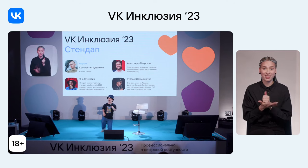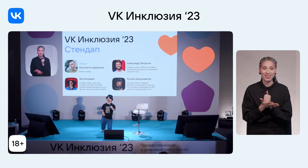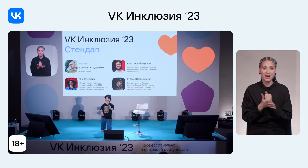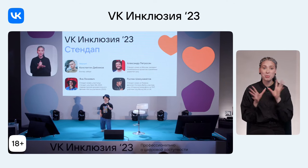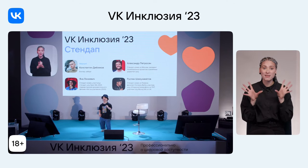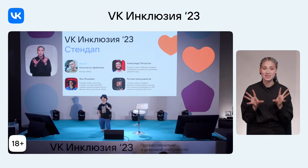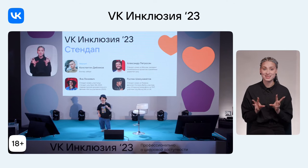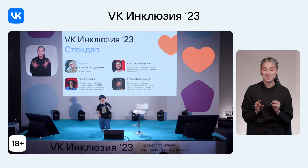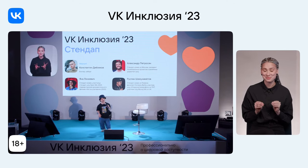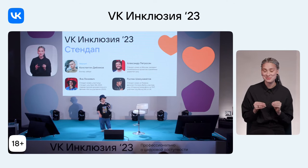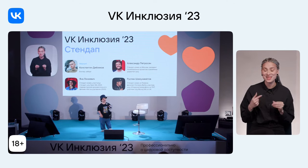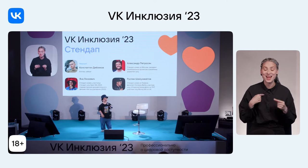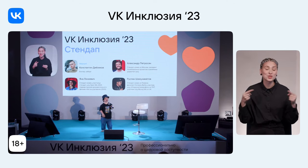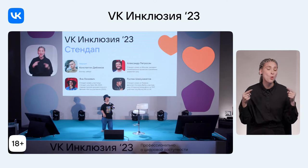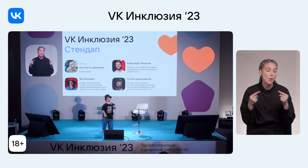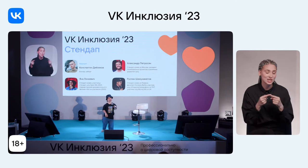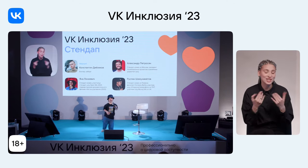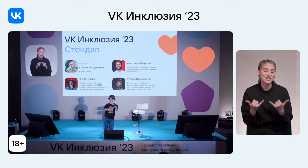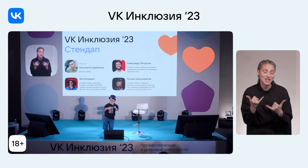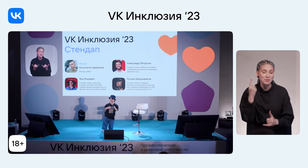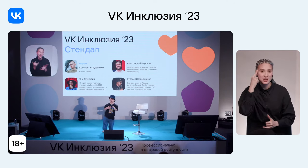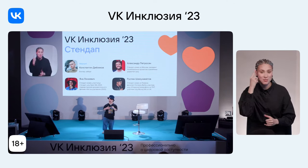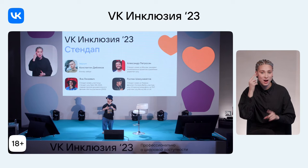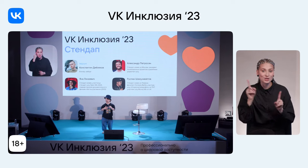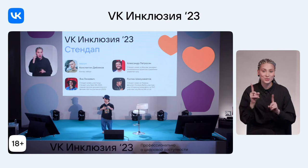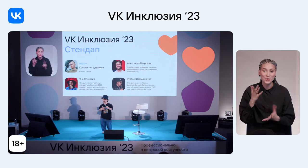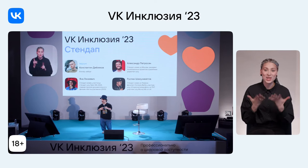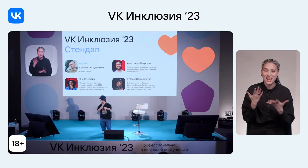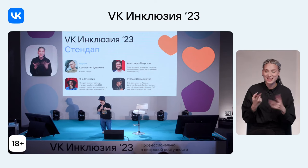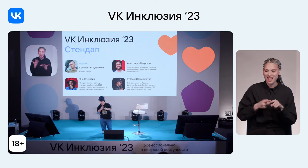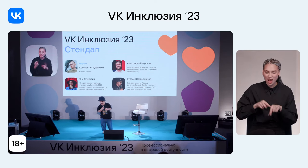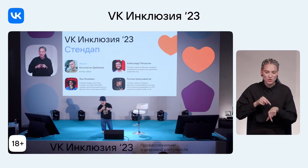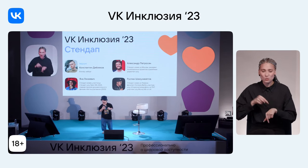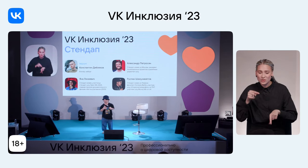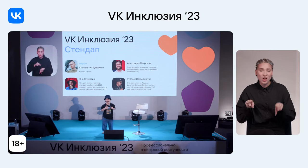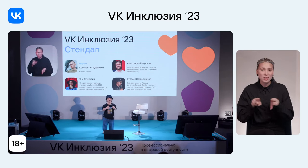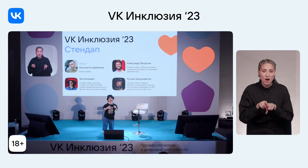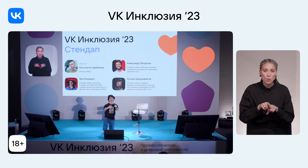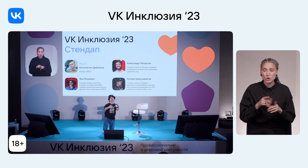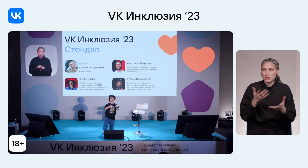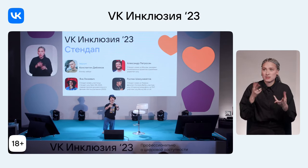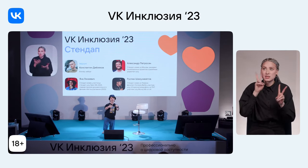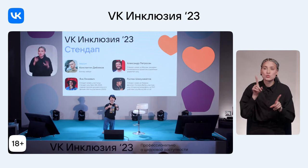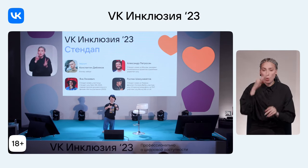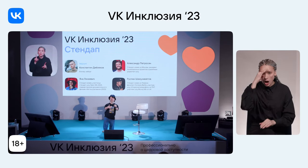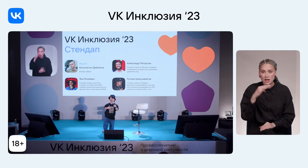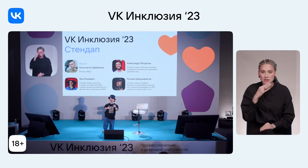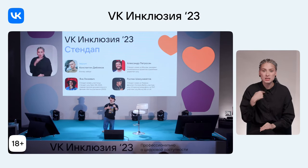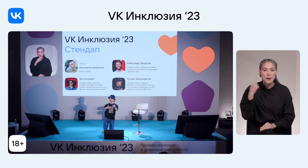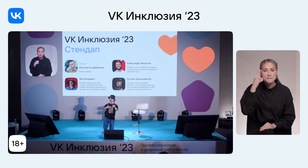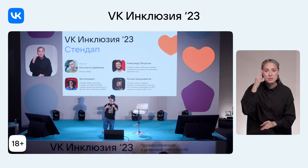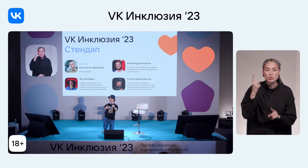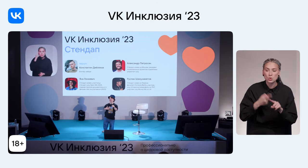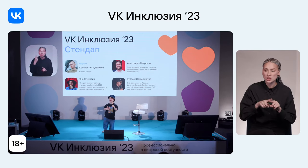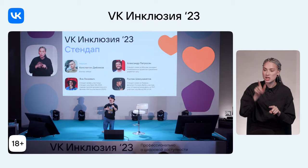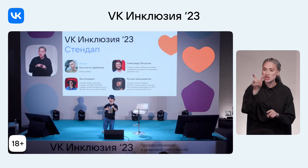Сейчас я вот что понимаю для себя точно, что даже если я не знаю, что это за чувство такое, любить отца, я понимаю, что в глубине души этот человек